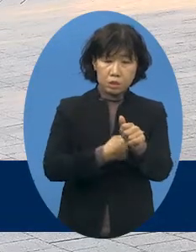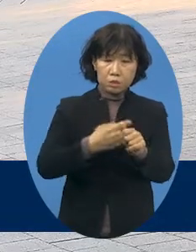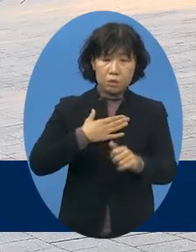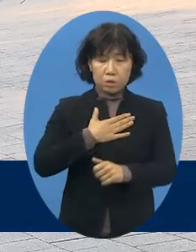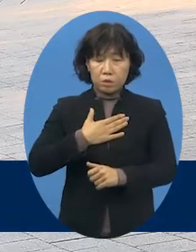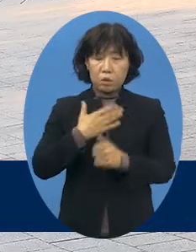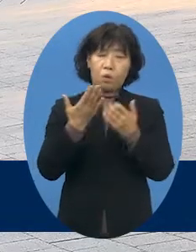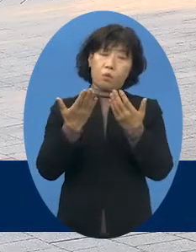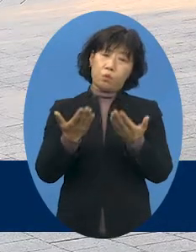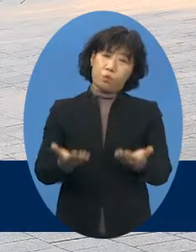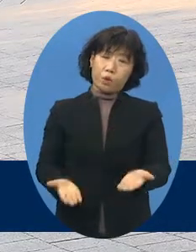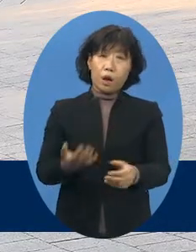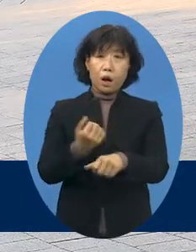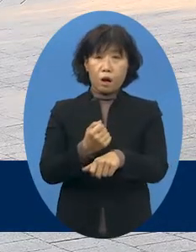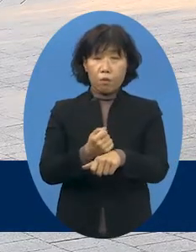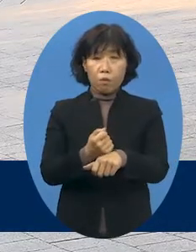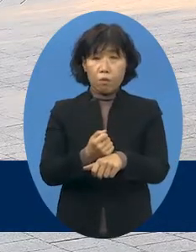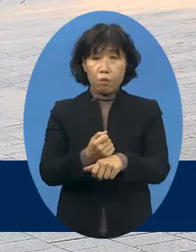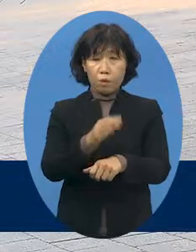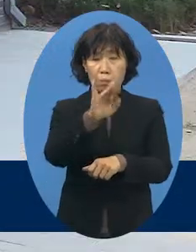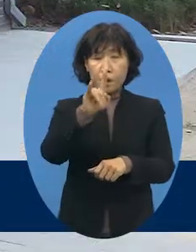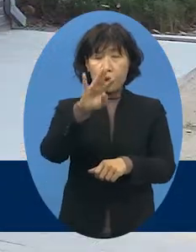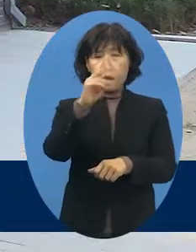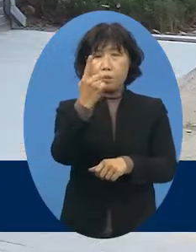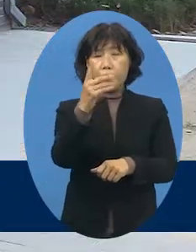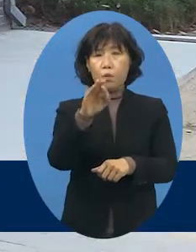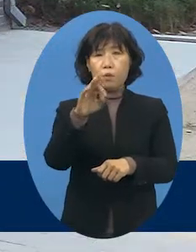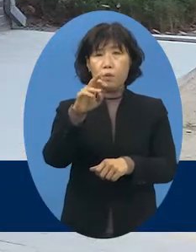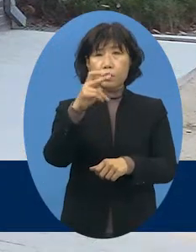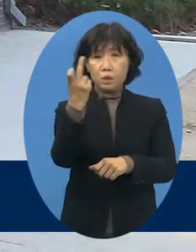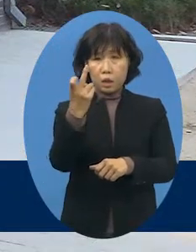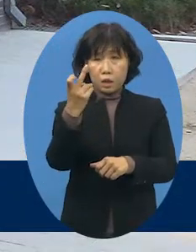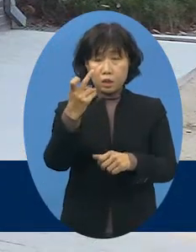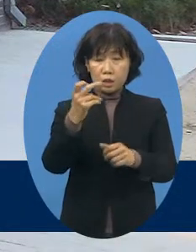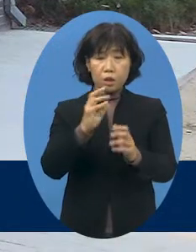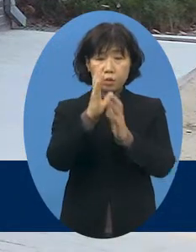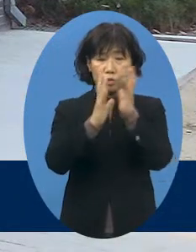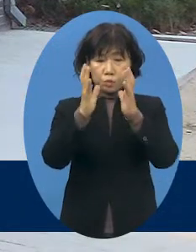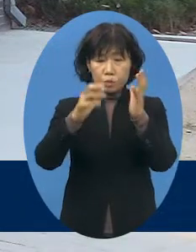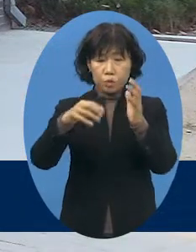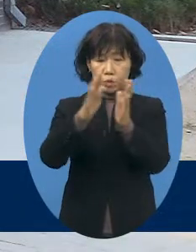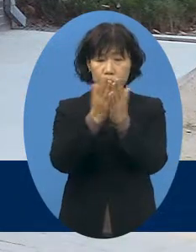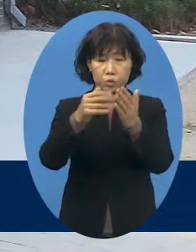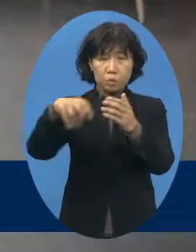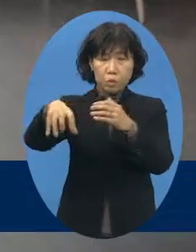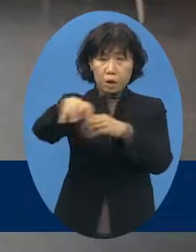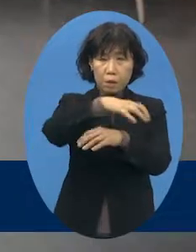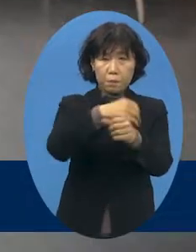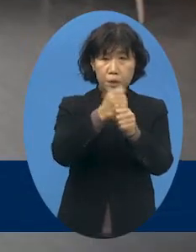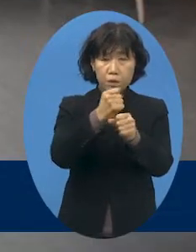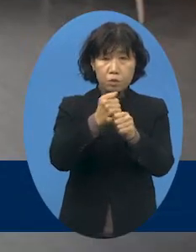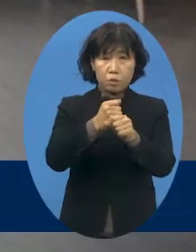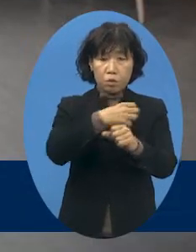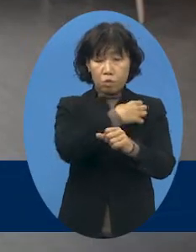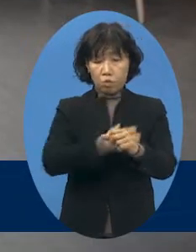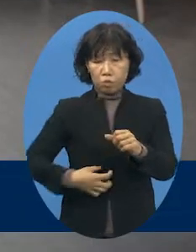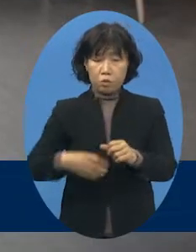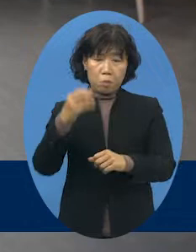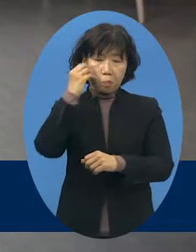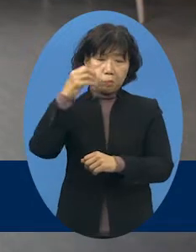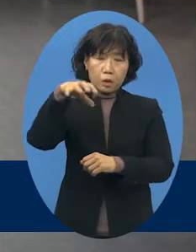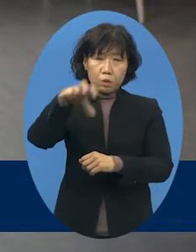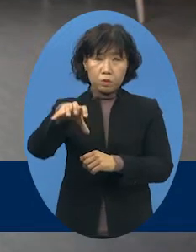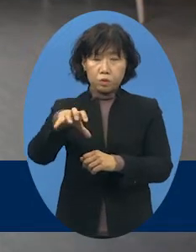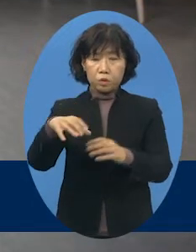자연 속에서 정서적 휴식을 취할 수 있도록 배봉산 둘레길 입구의 숲속 도서관 을 조성하고 9 청산의 유휴공간을